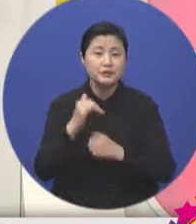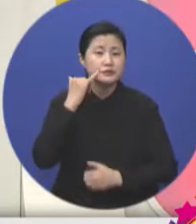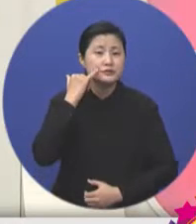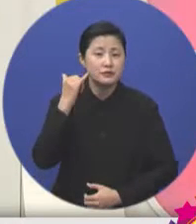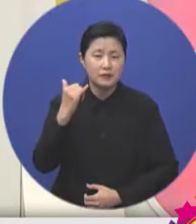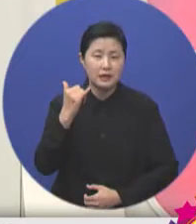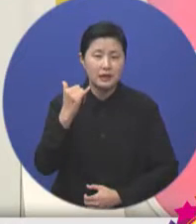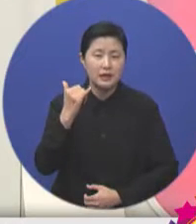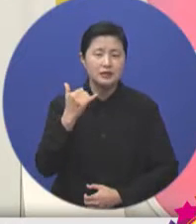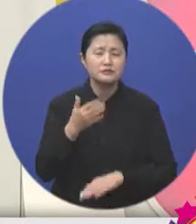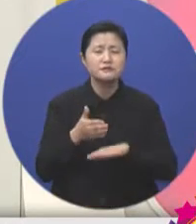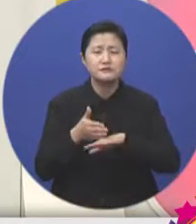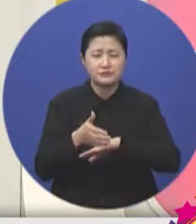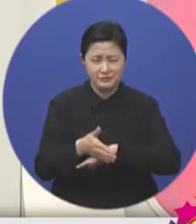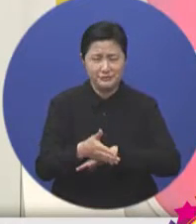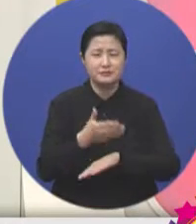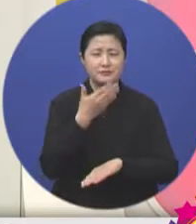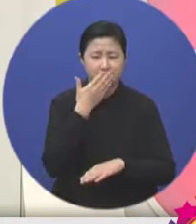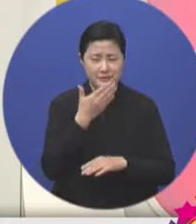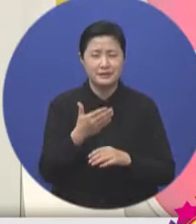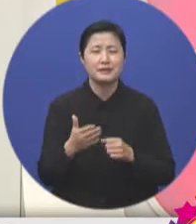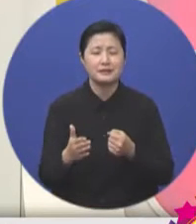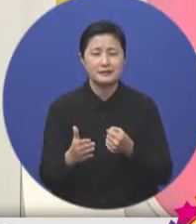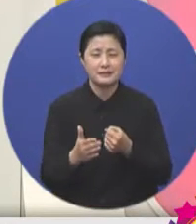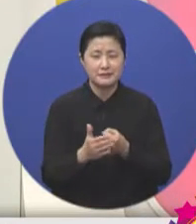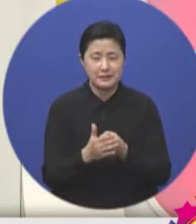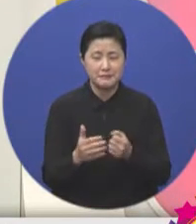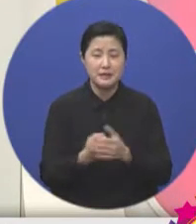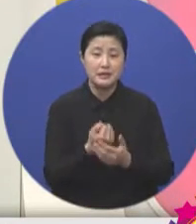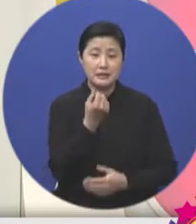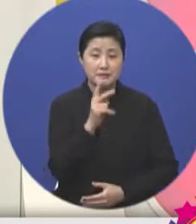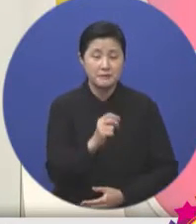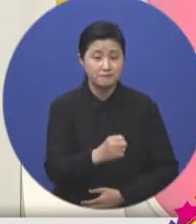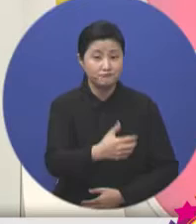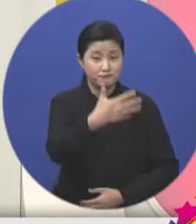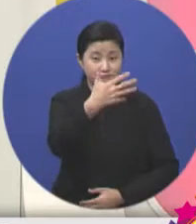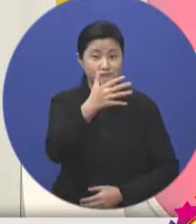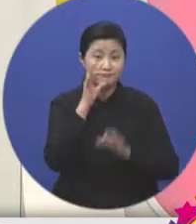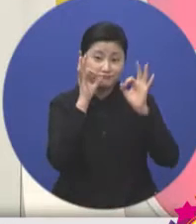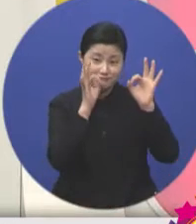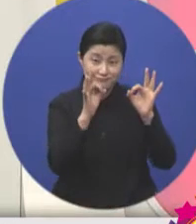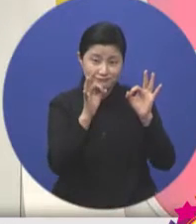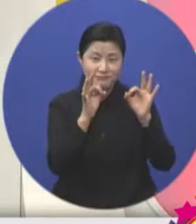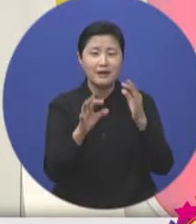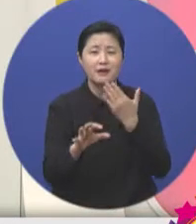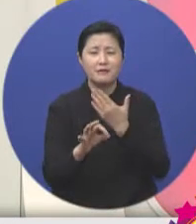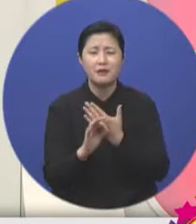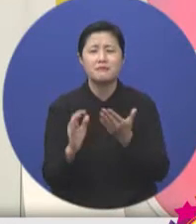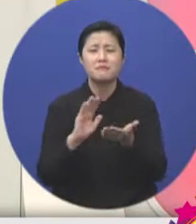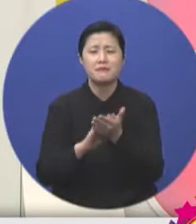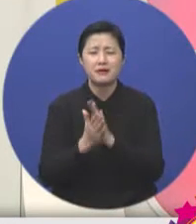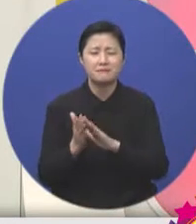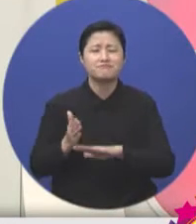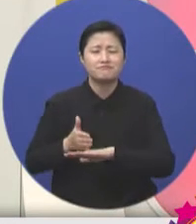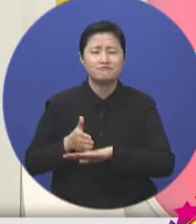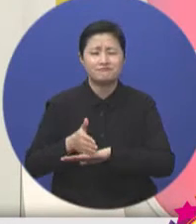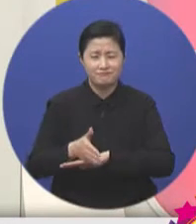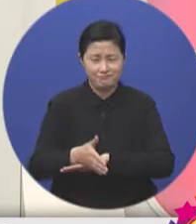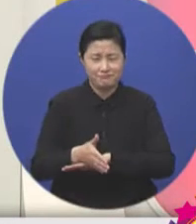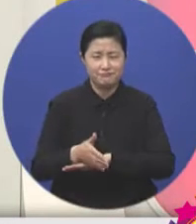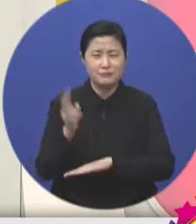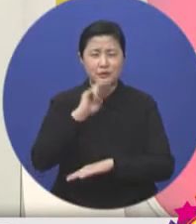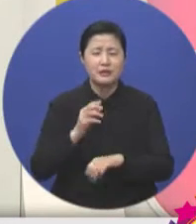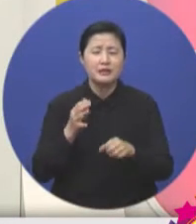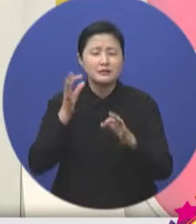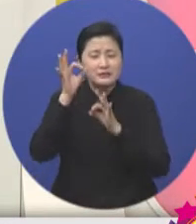많이 늦게 나올 수가 있어요. 맞습니다. 그러니까 그걸 TV를 켜놓고 이렇게 하시면 또 박자가 이렇게 안 맞아서 또 노래를 또